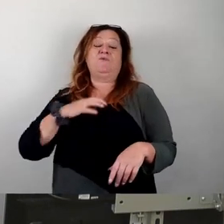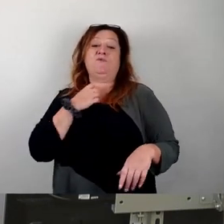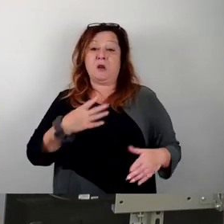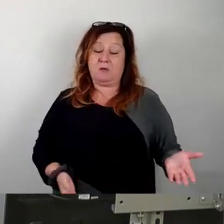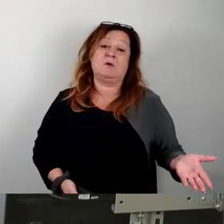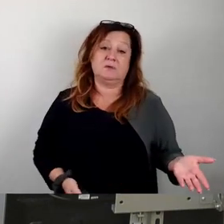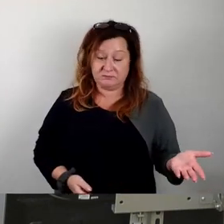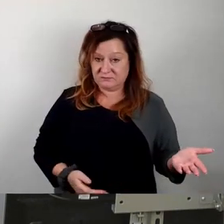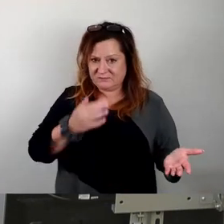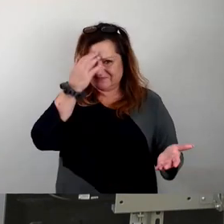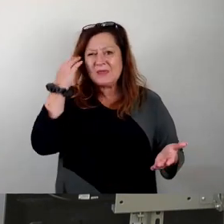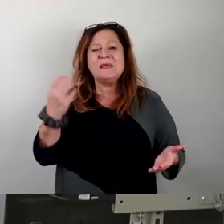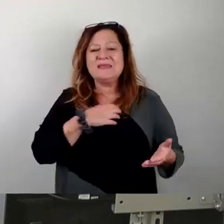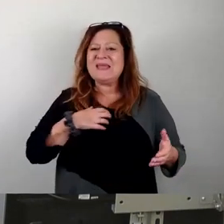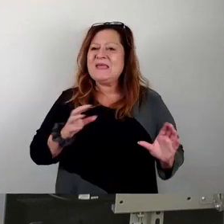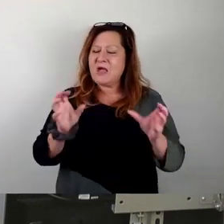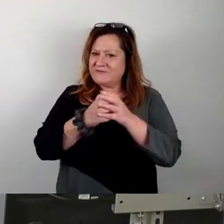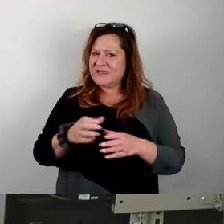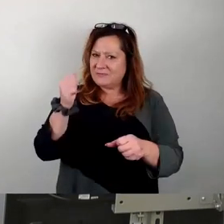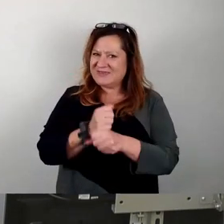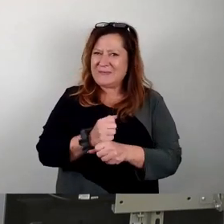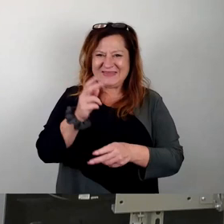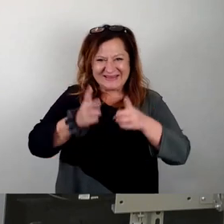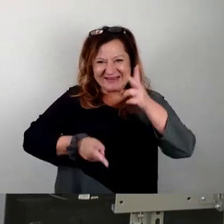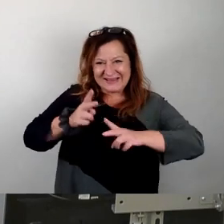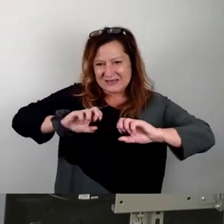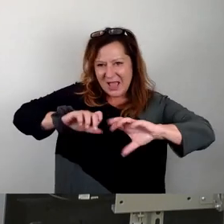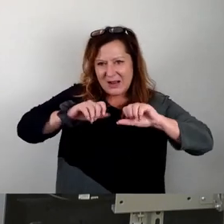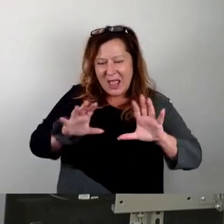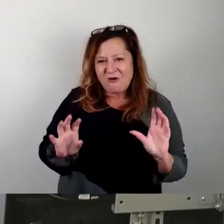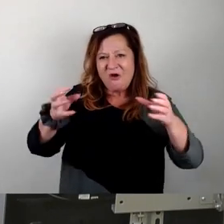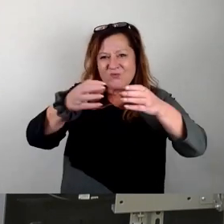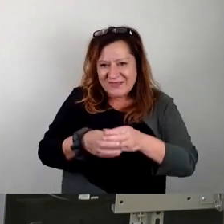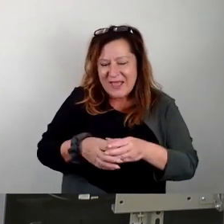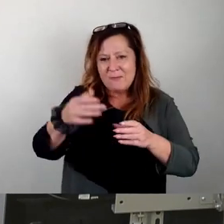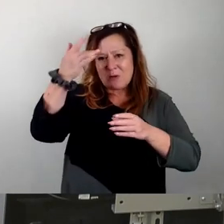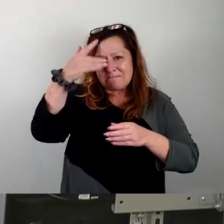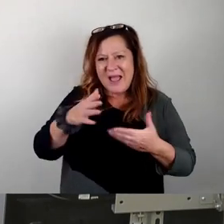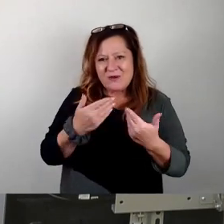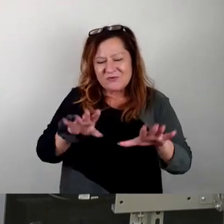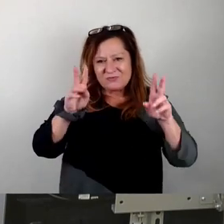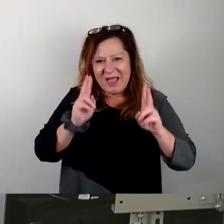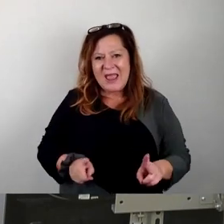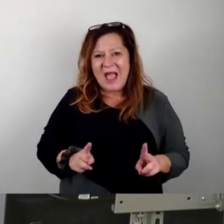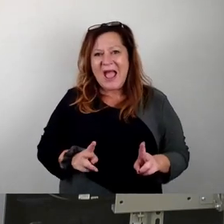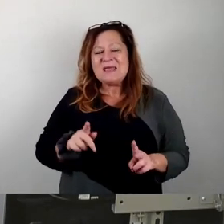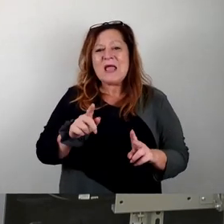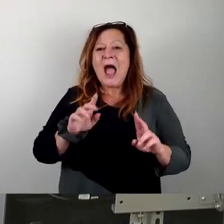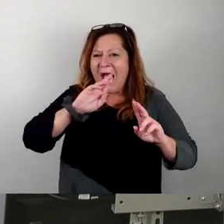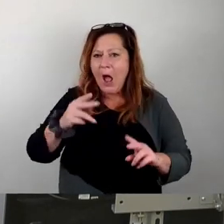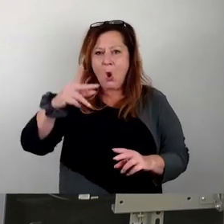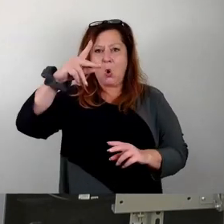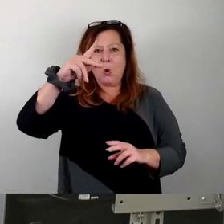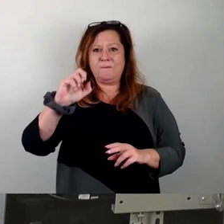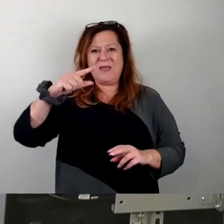dummdreisten Dresdner Versammlungsbehörde vom Gericht erklären lässt, dass Versammlungs- und Meinungsfreiheit sogar in der Pegida-Stadt Dresden auch für